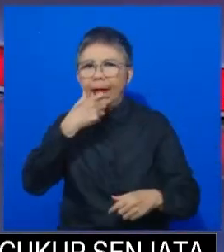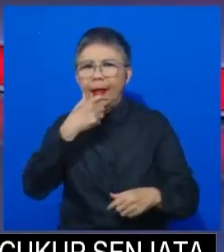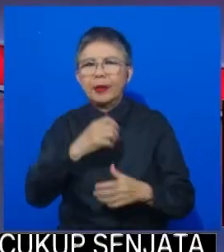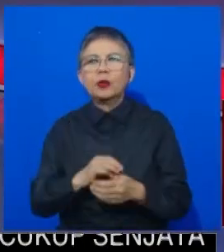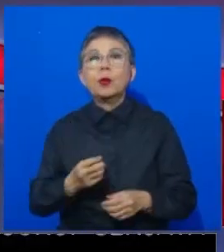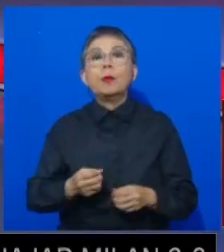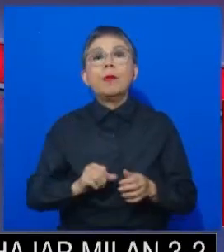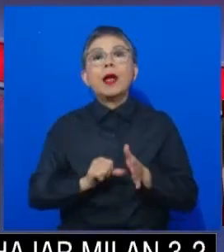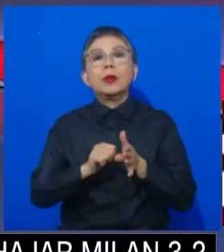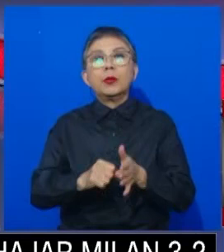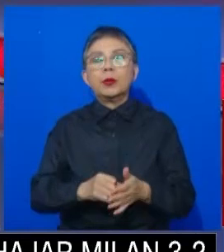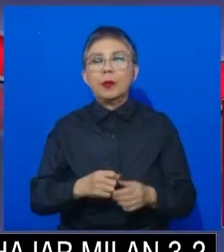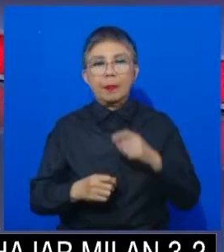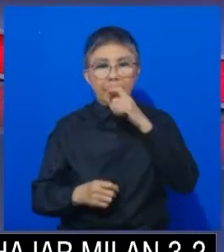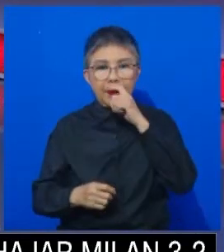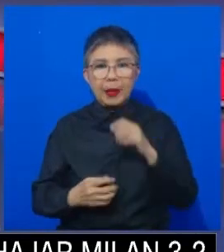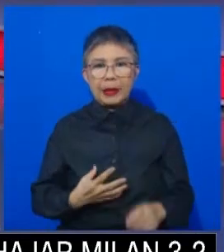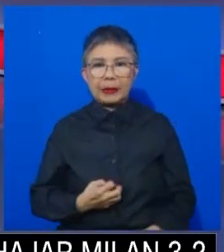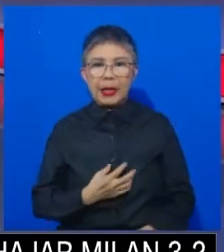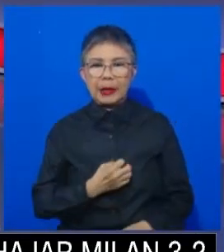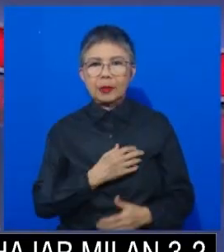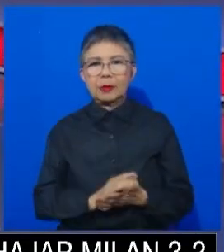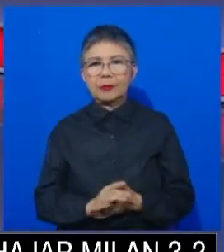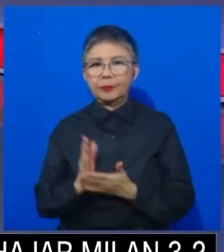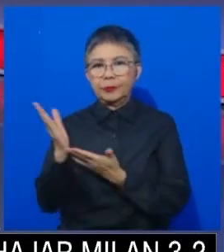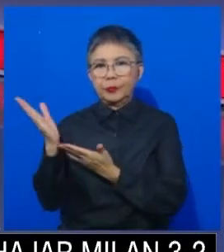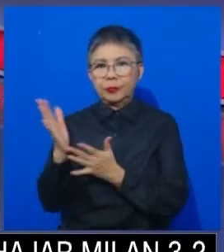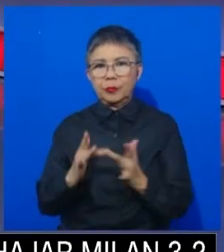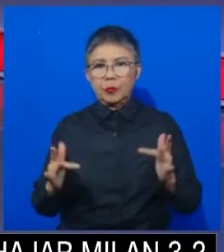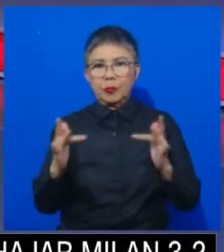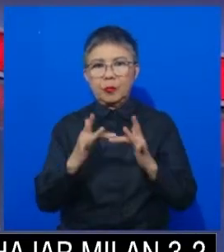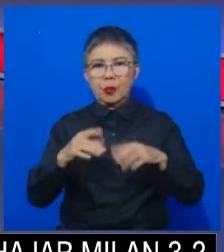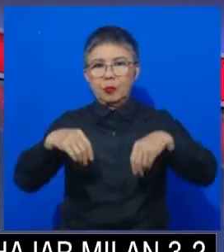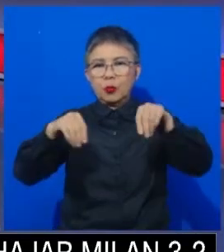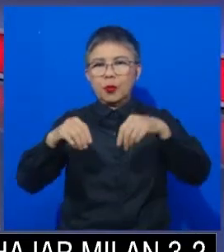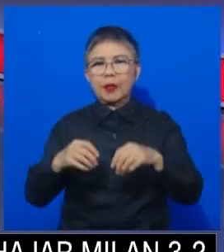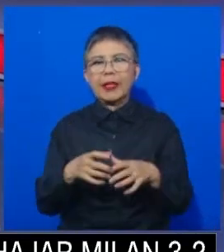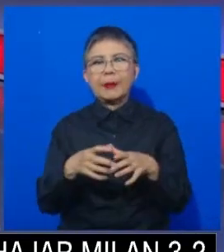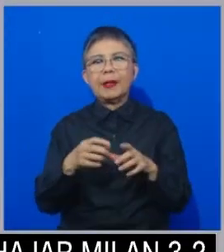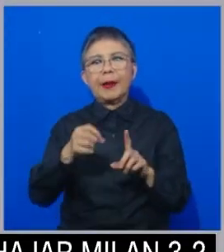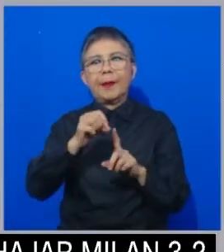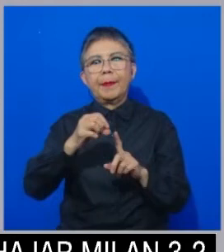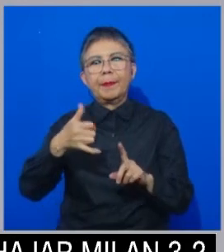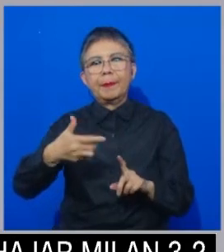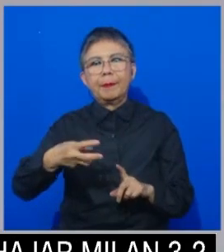10 yang bercita-cita menjadi seorang dokter ini viral di media sosial saat berjualan keripik peye.